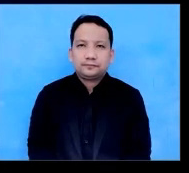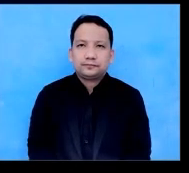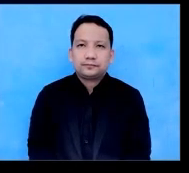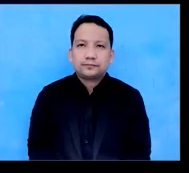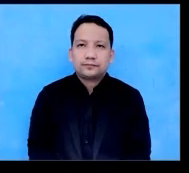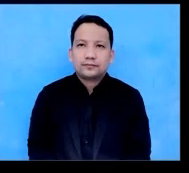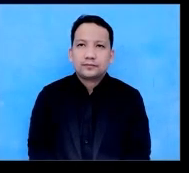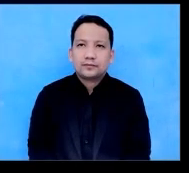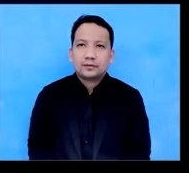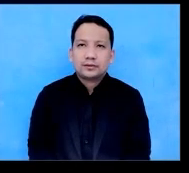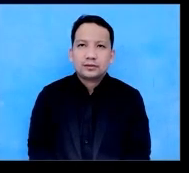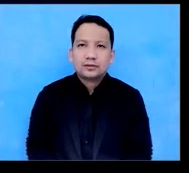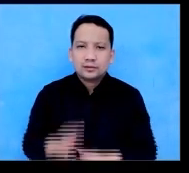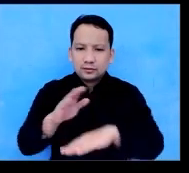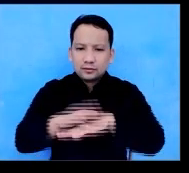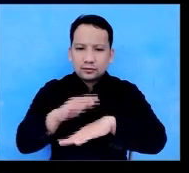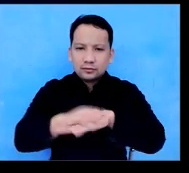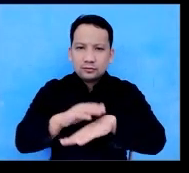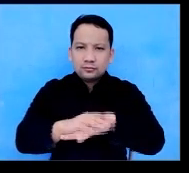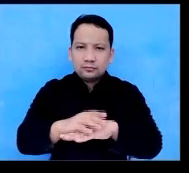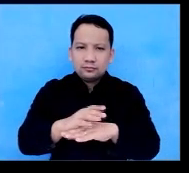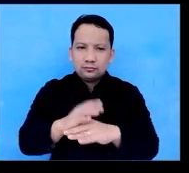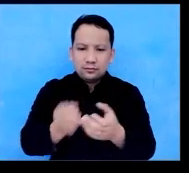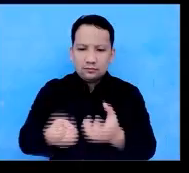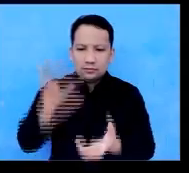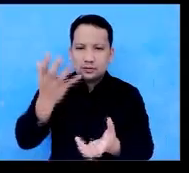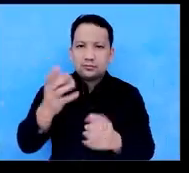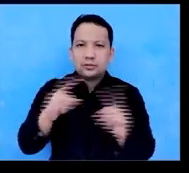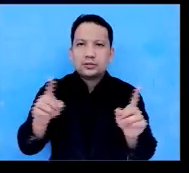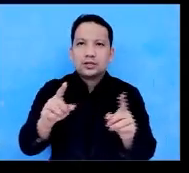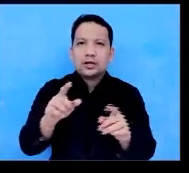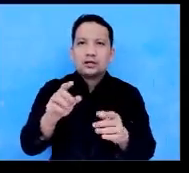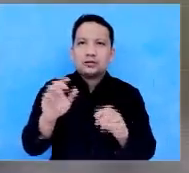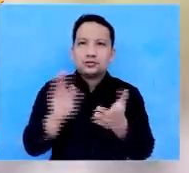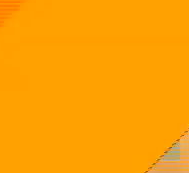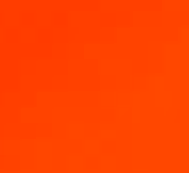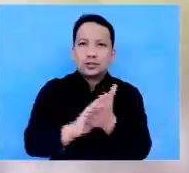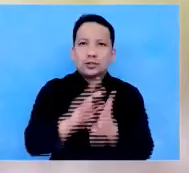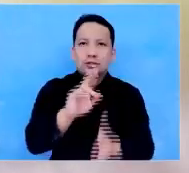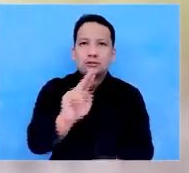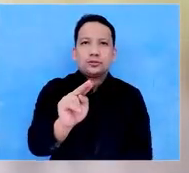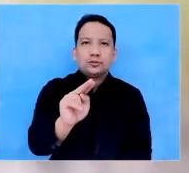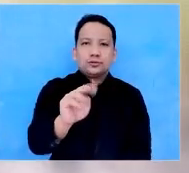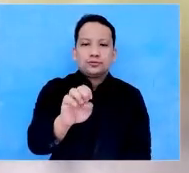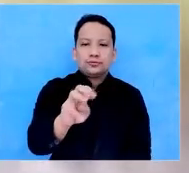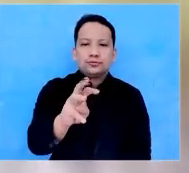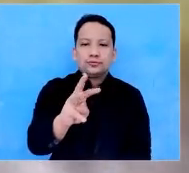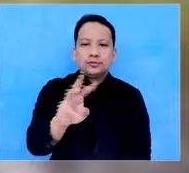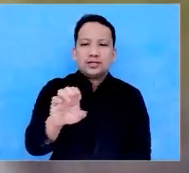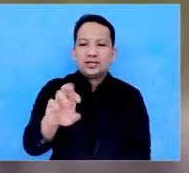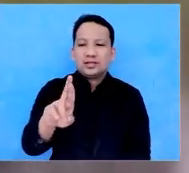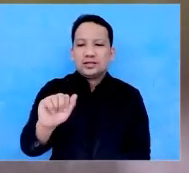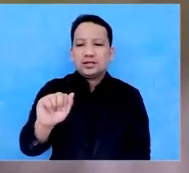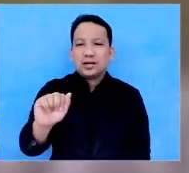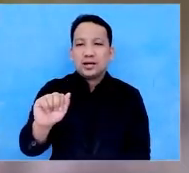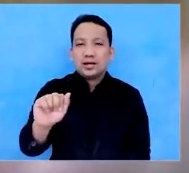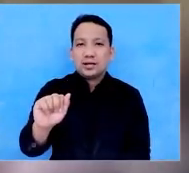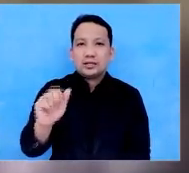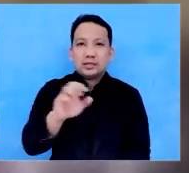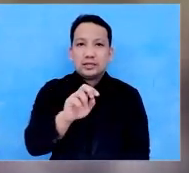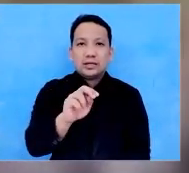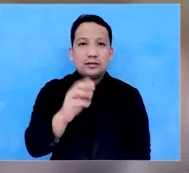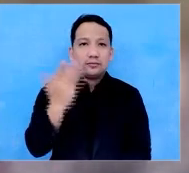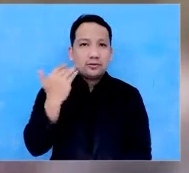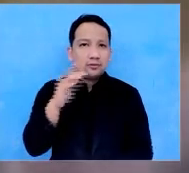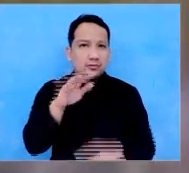Binulabog ng bomb threat ang New Era Elementary School sa Barangay Culiat sa Quezon City. Nagmadaling lumabas ng paaralan ng mga estudyante habang nag-iikot ang